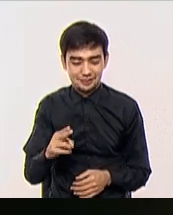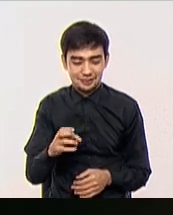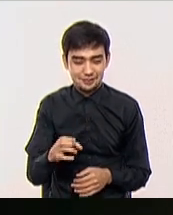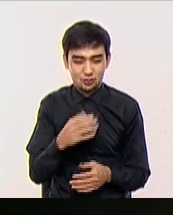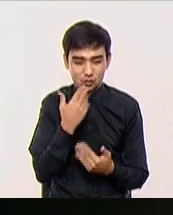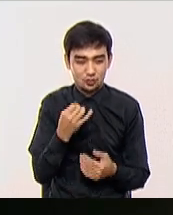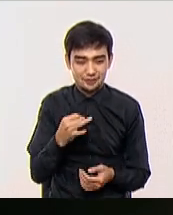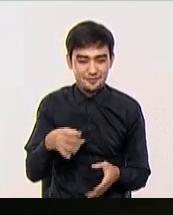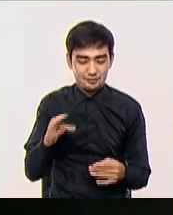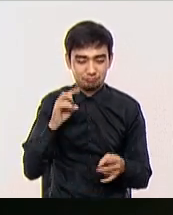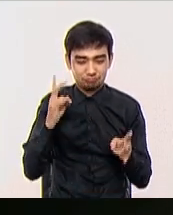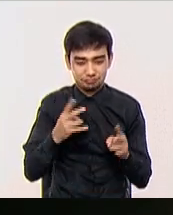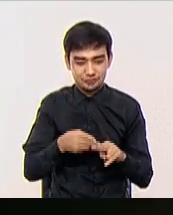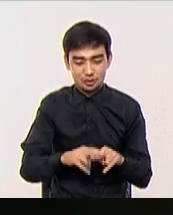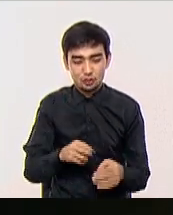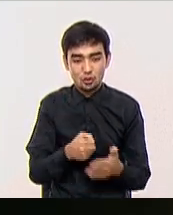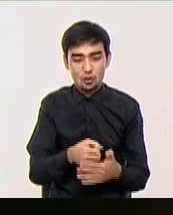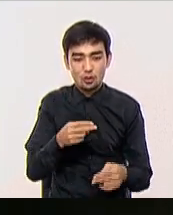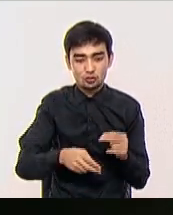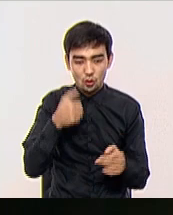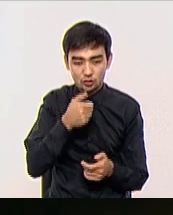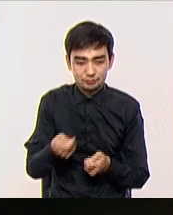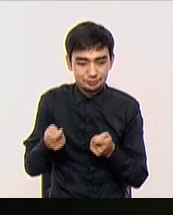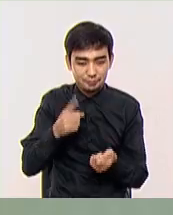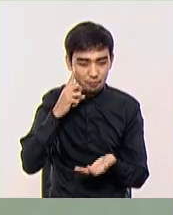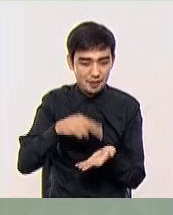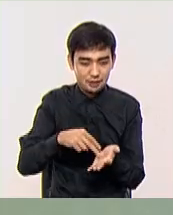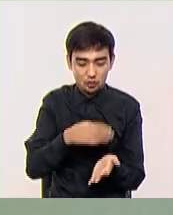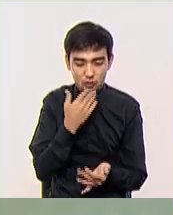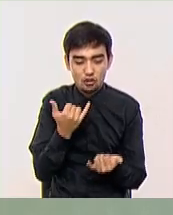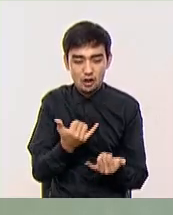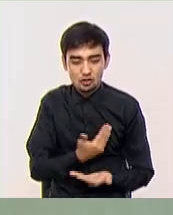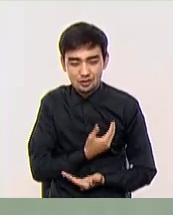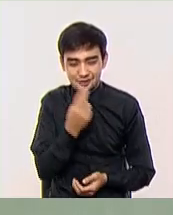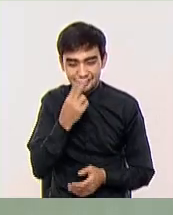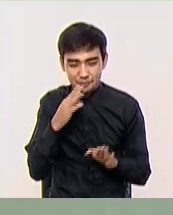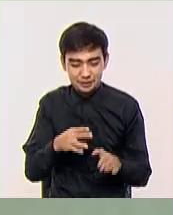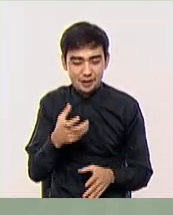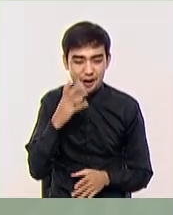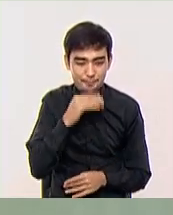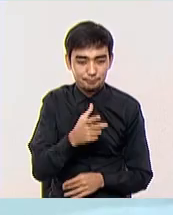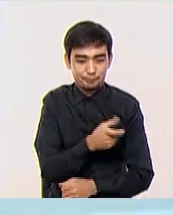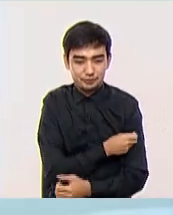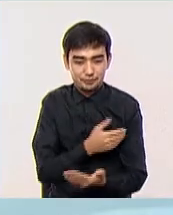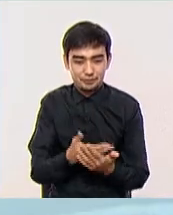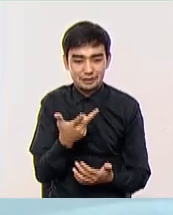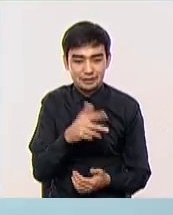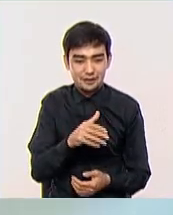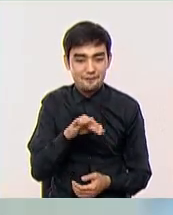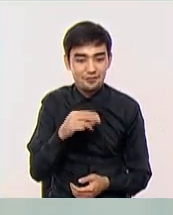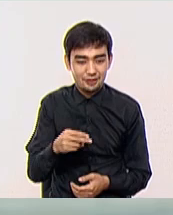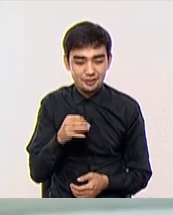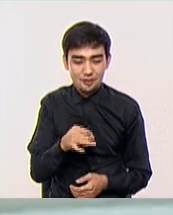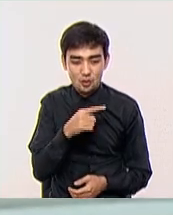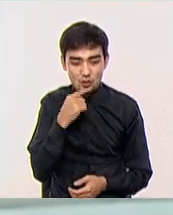среди жителей столицы. И до конца года ее завозить не планируется. Сейчас жители Нур-Султана могут привиться тремя вакцинами.